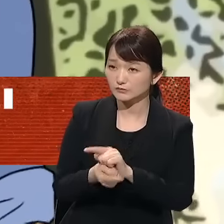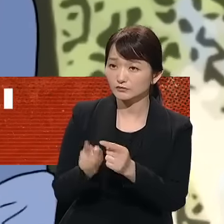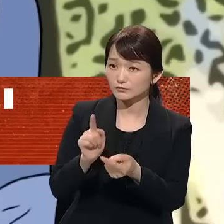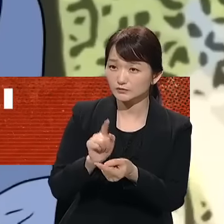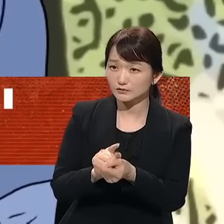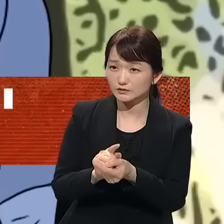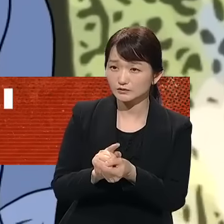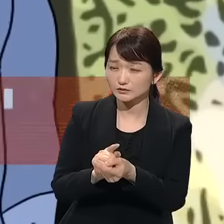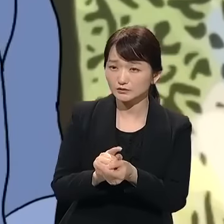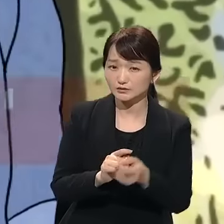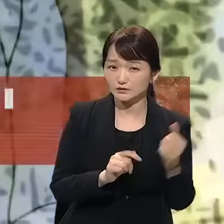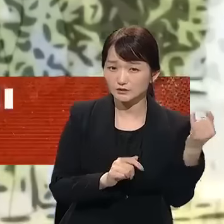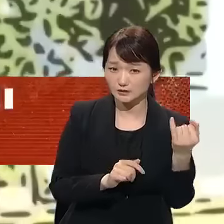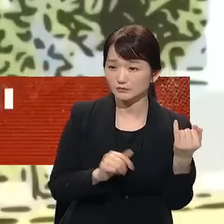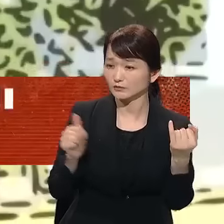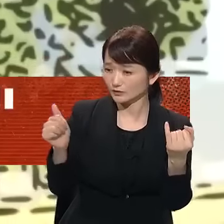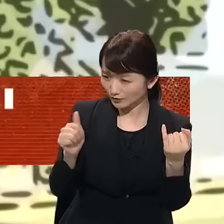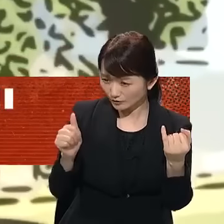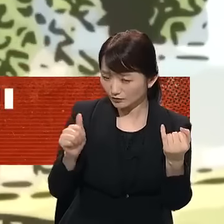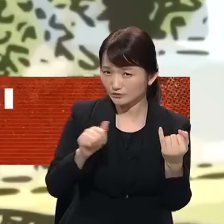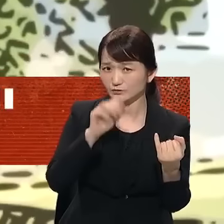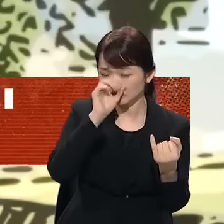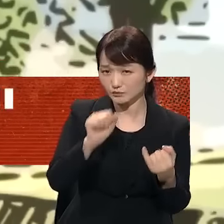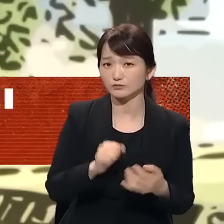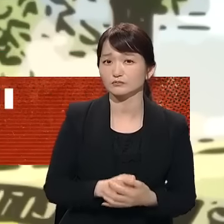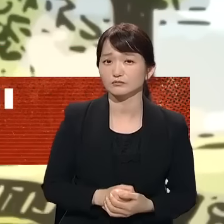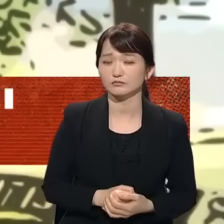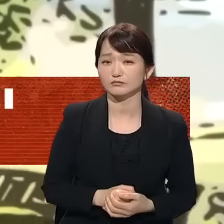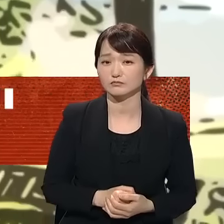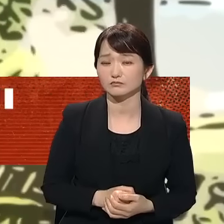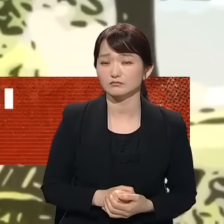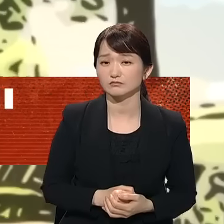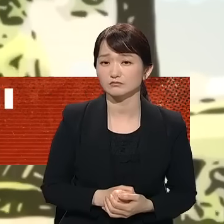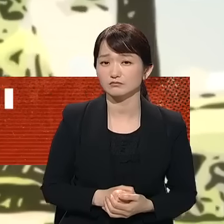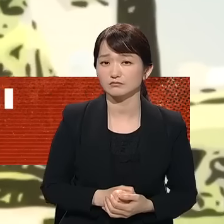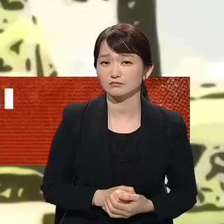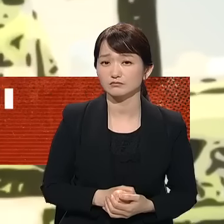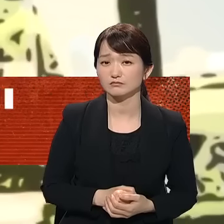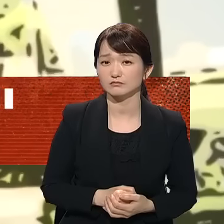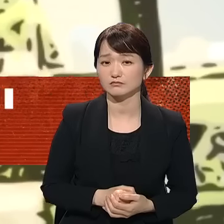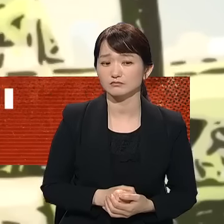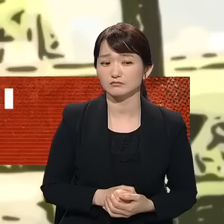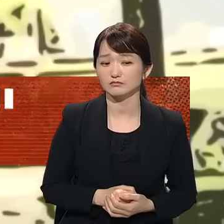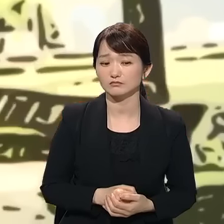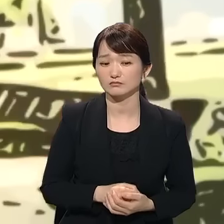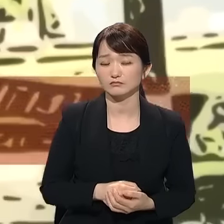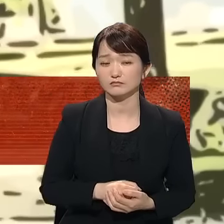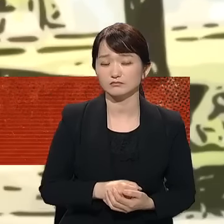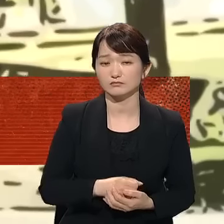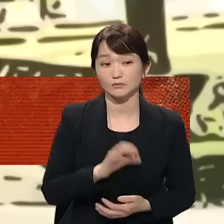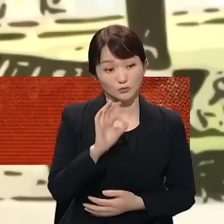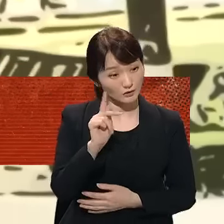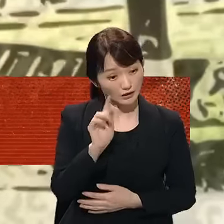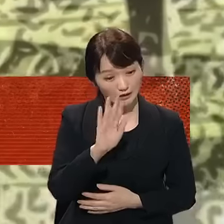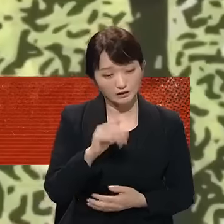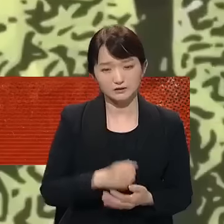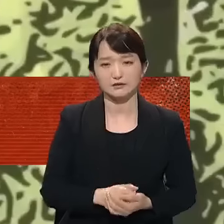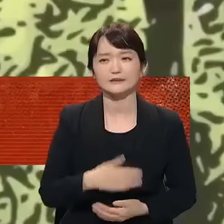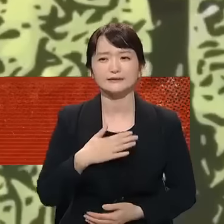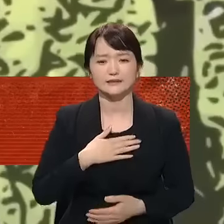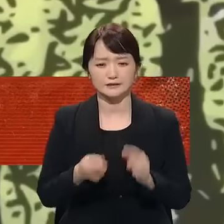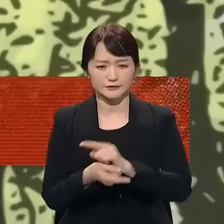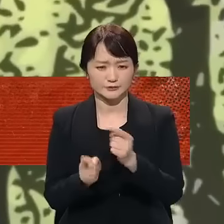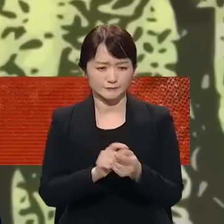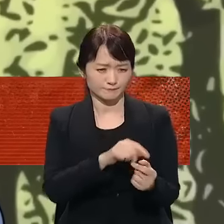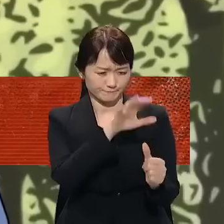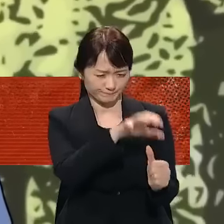영원한 이성이 있으면 좋겠어라고 얘기를 했어요 그랬는데 남편이 거기에 수긍을 하는게 아니라 아니 나는 서로 구속하지